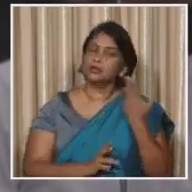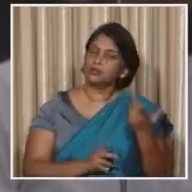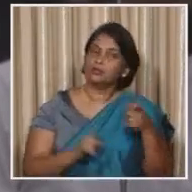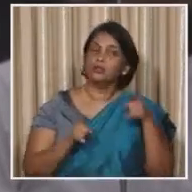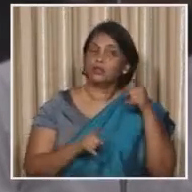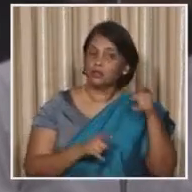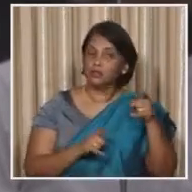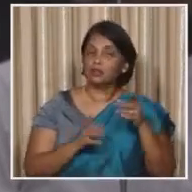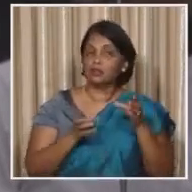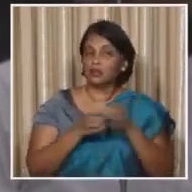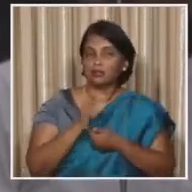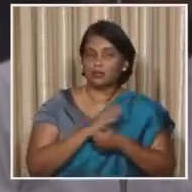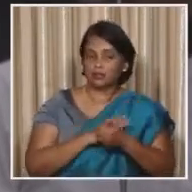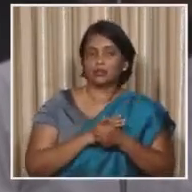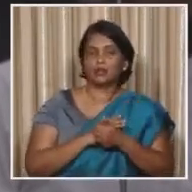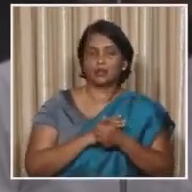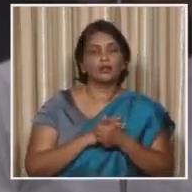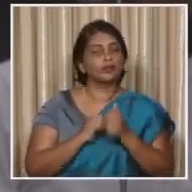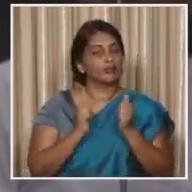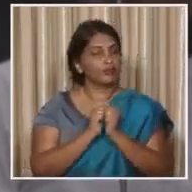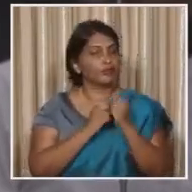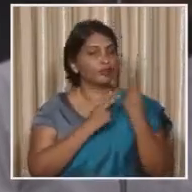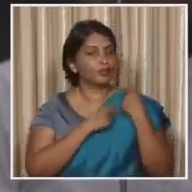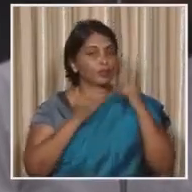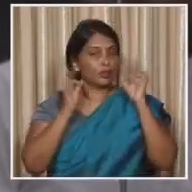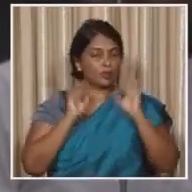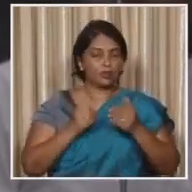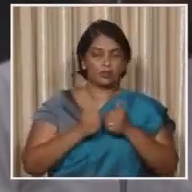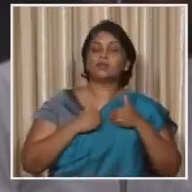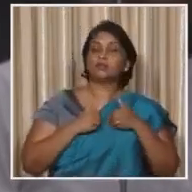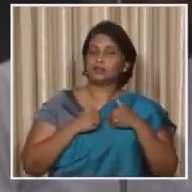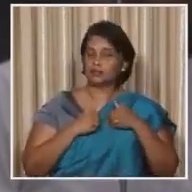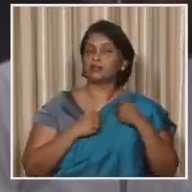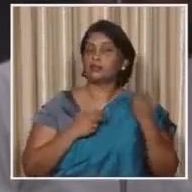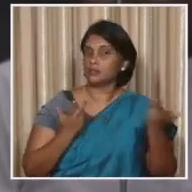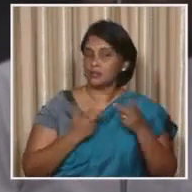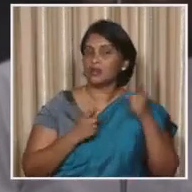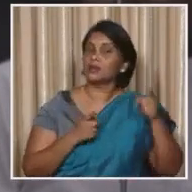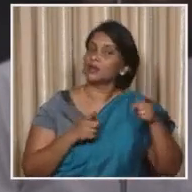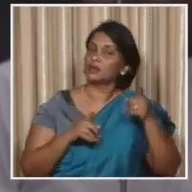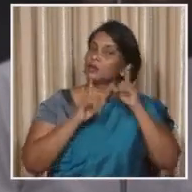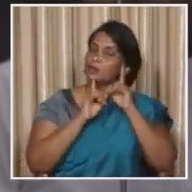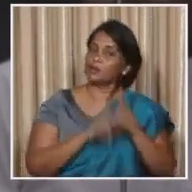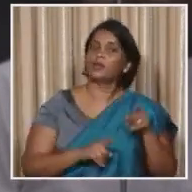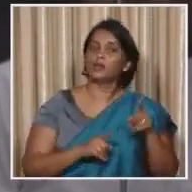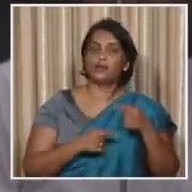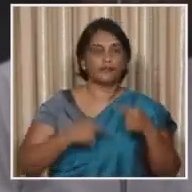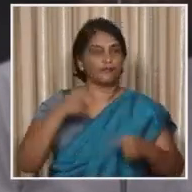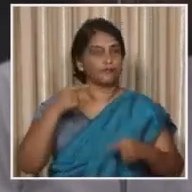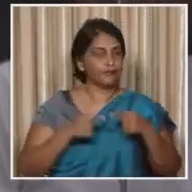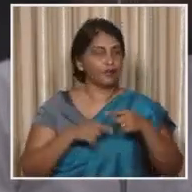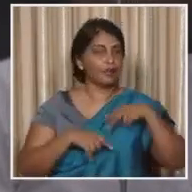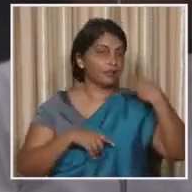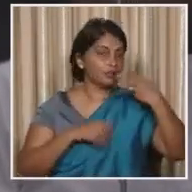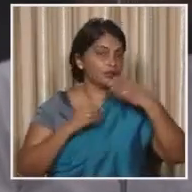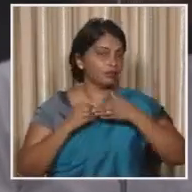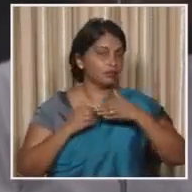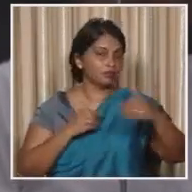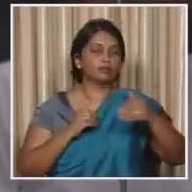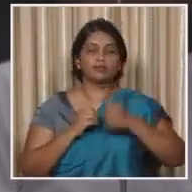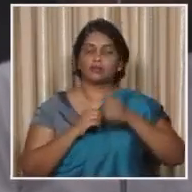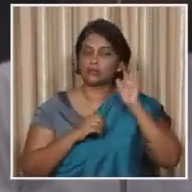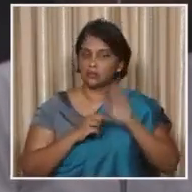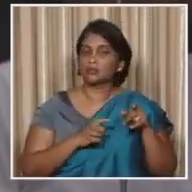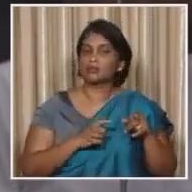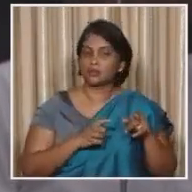කරුණ එතුමාට ඒ පක්ෂග්‍රාහී භූමිකාවෙන් එළියට එන්න බැරි කරලා තියෙනවා. ඒ නිසා තමයි මෙවැනි විවාදයක් දින තුනක කාලයක් අපිට පවත්වන්න